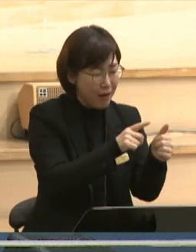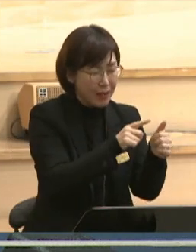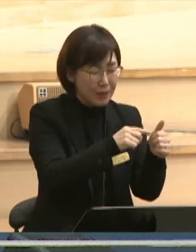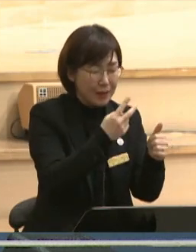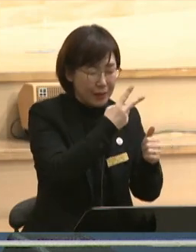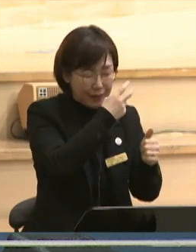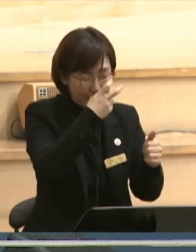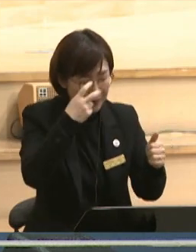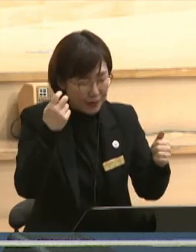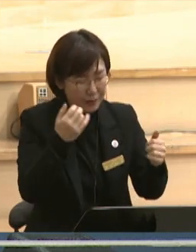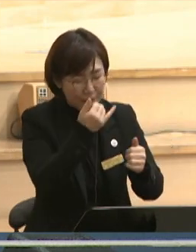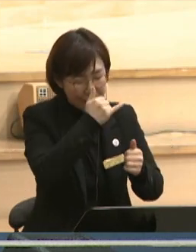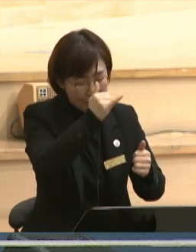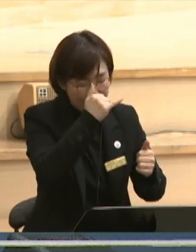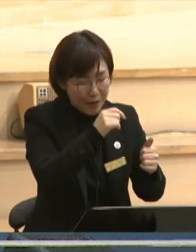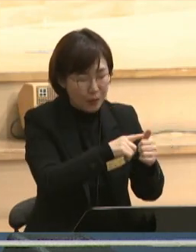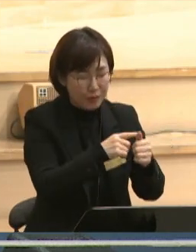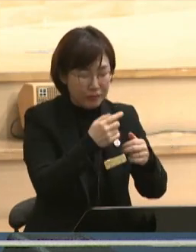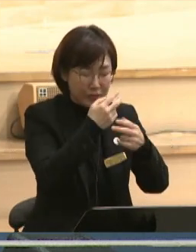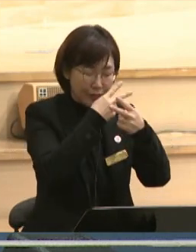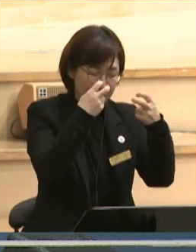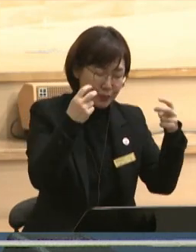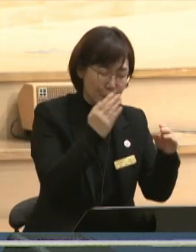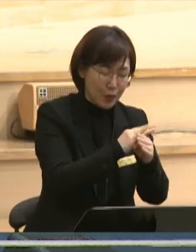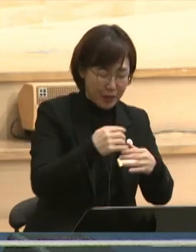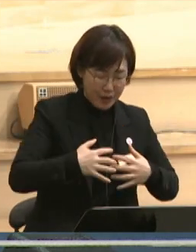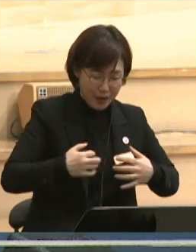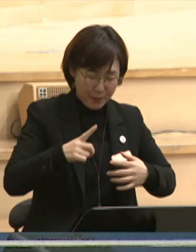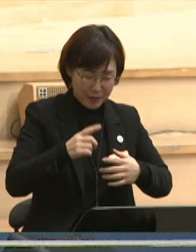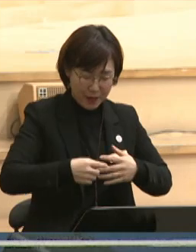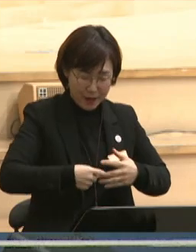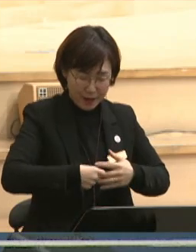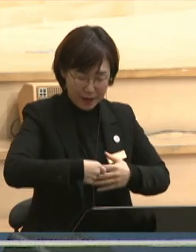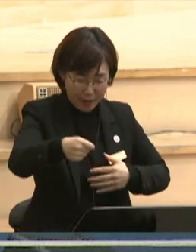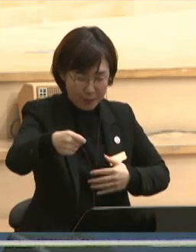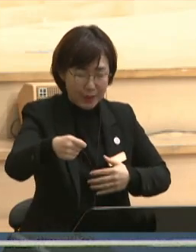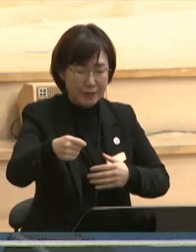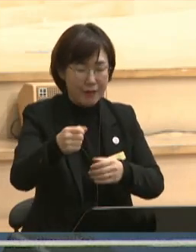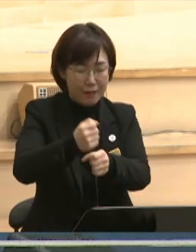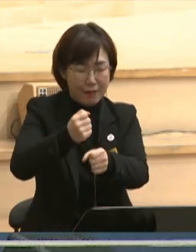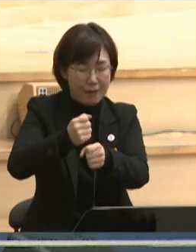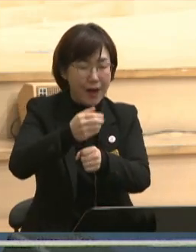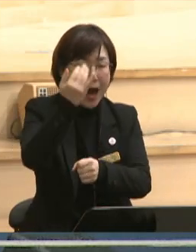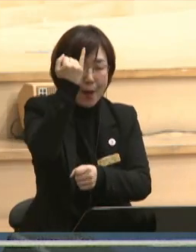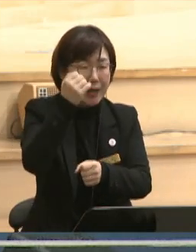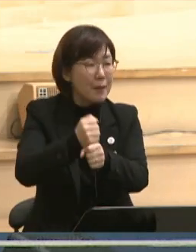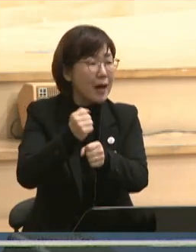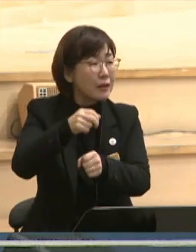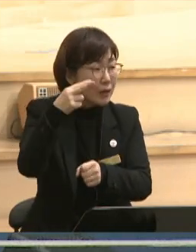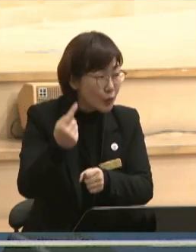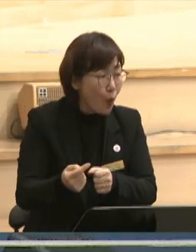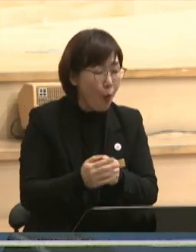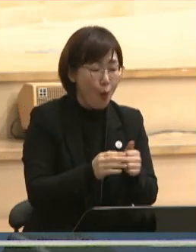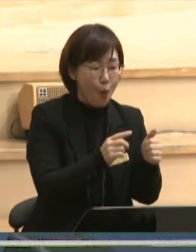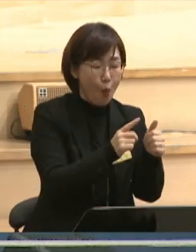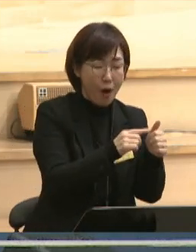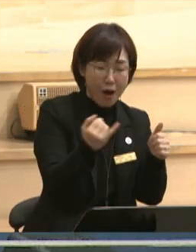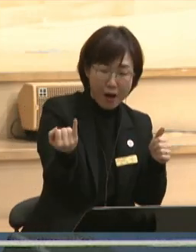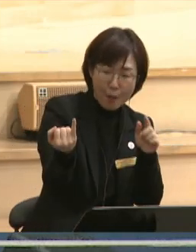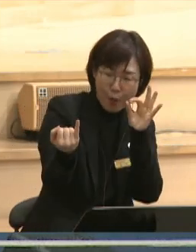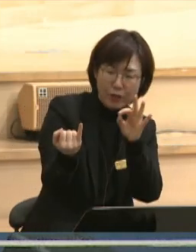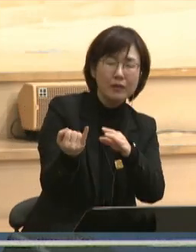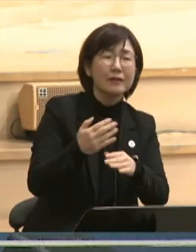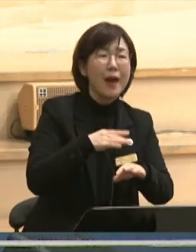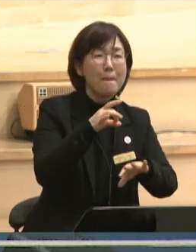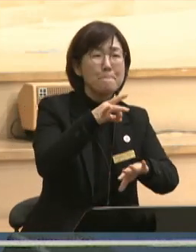잠들게 하시고 그 갈비대를 하나 취해서 하와를 만드셔도 그래서 아담이 위대한 고백을 했죠 너는 내 뼈 중에